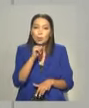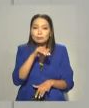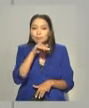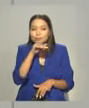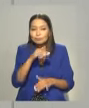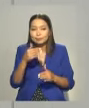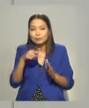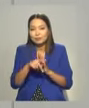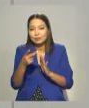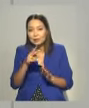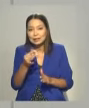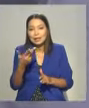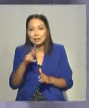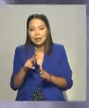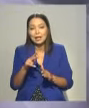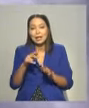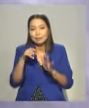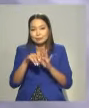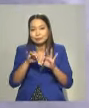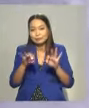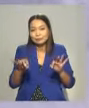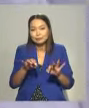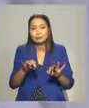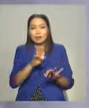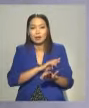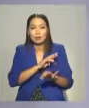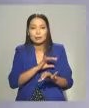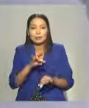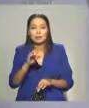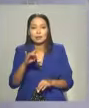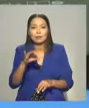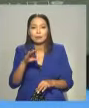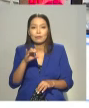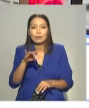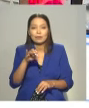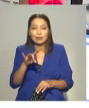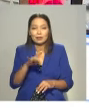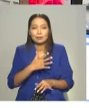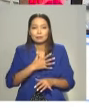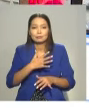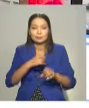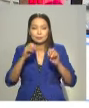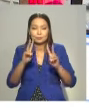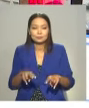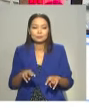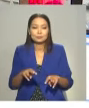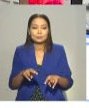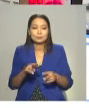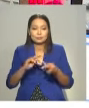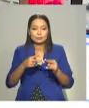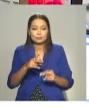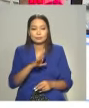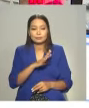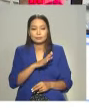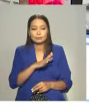имплантировал 2- и 3-камерные стимуляторы, а также кардиовертер дефибриллятора. Да, есть чему поучиться. То